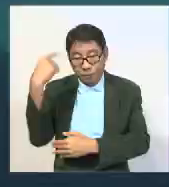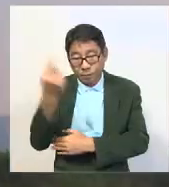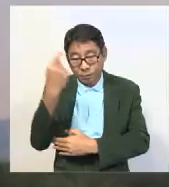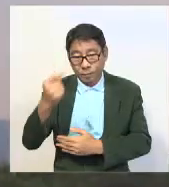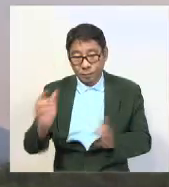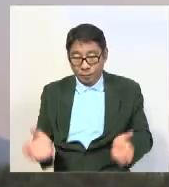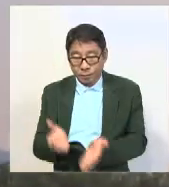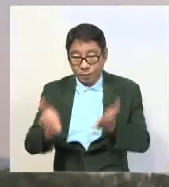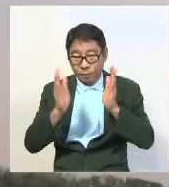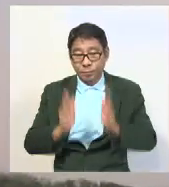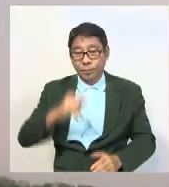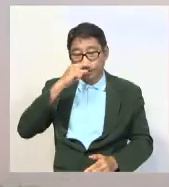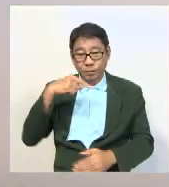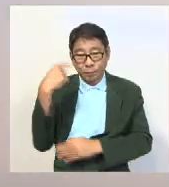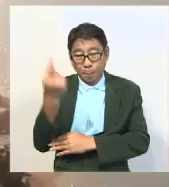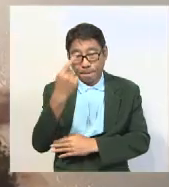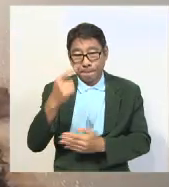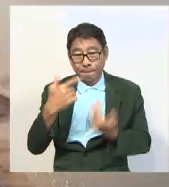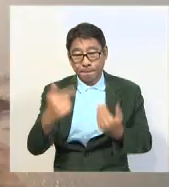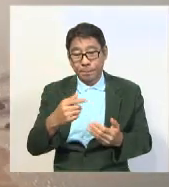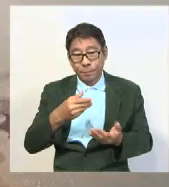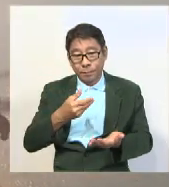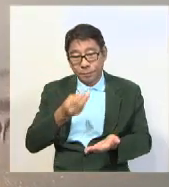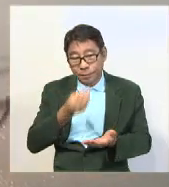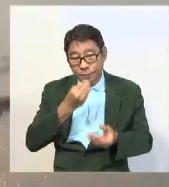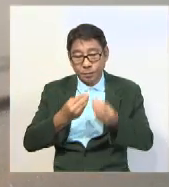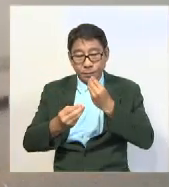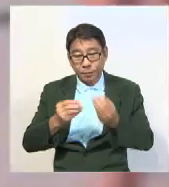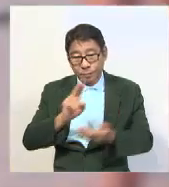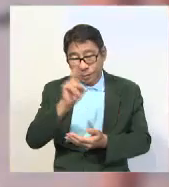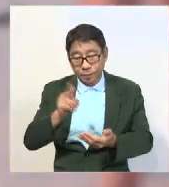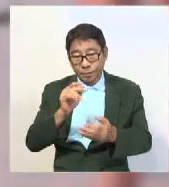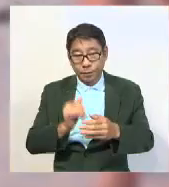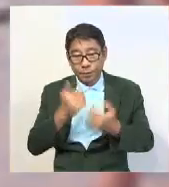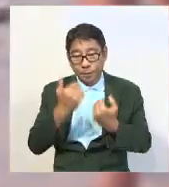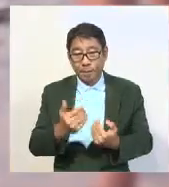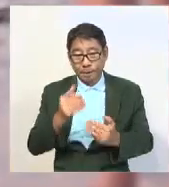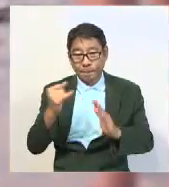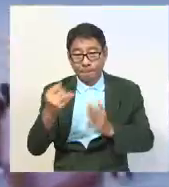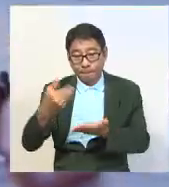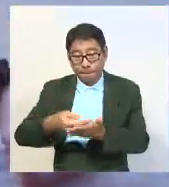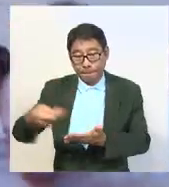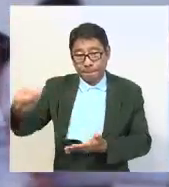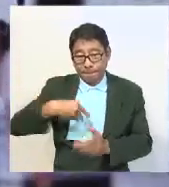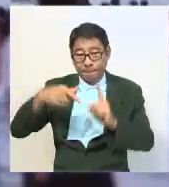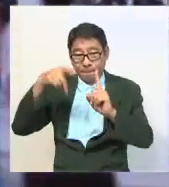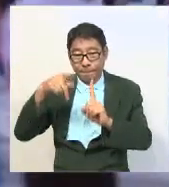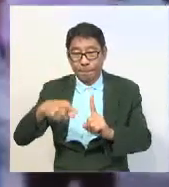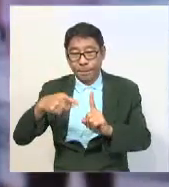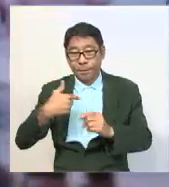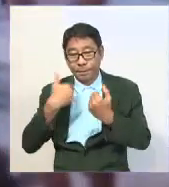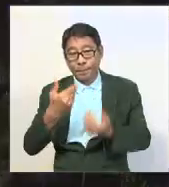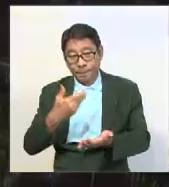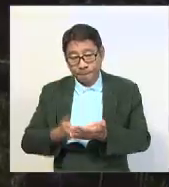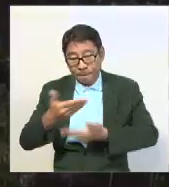ยการสนับสนุนให้คนไทยไปเที่ยวชิมช็อปใช้ข้ามจังหวัดให้ทั้งเงินสดคนละ 1,000 บาทสำหรับใ